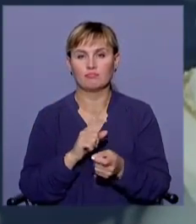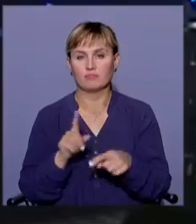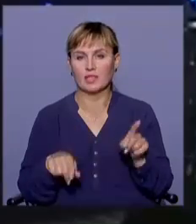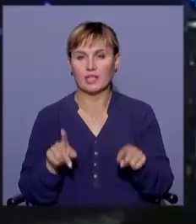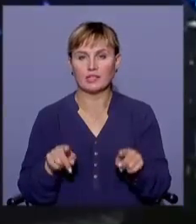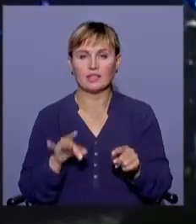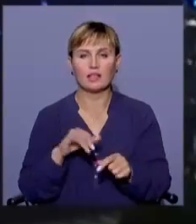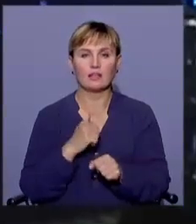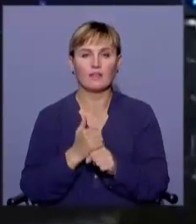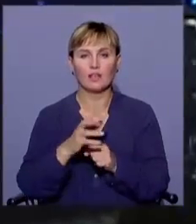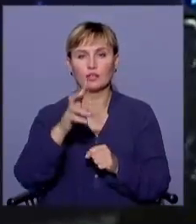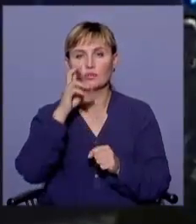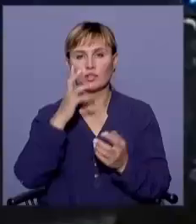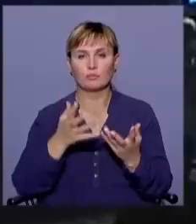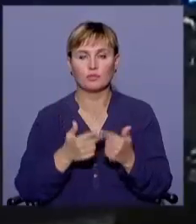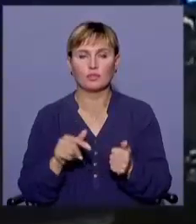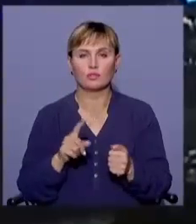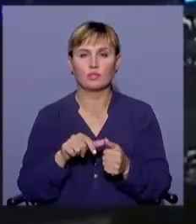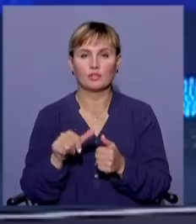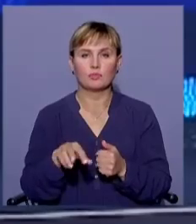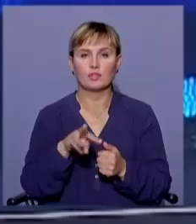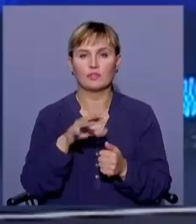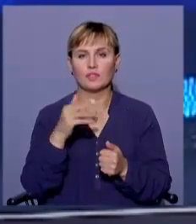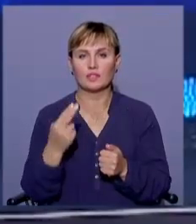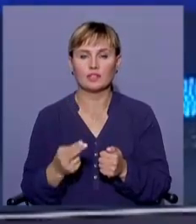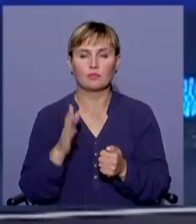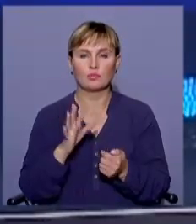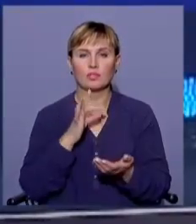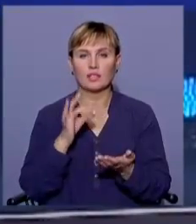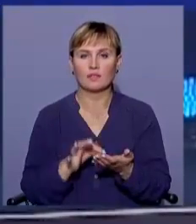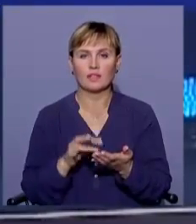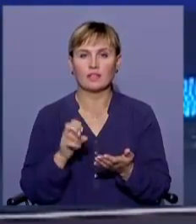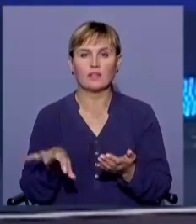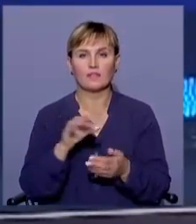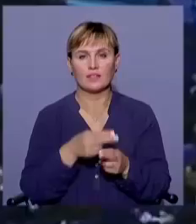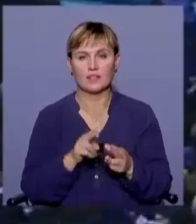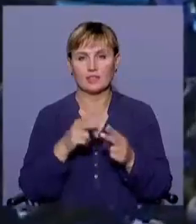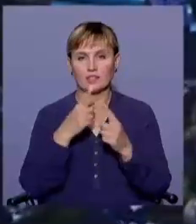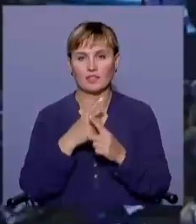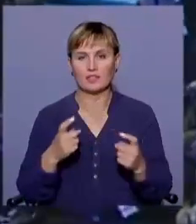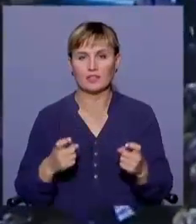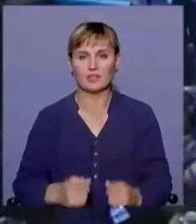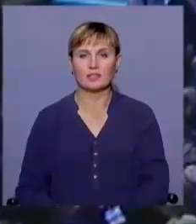вот глава государства посчитал, что именно МФЦА станет ответом на все эти вызовы.